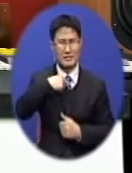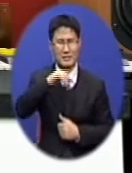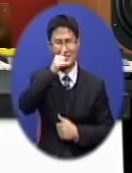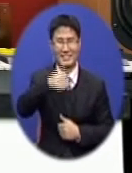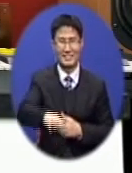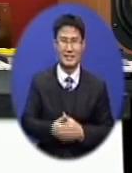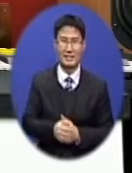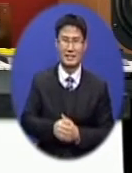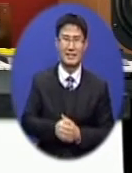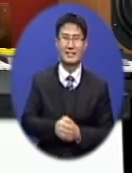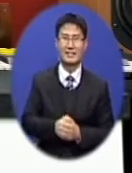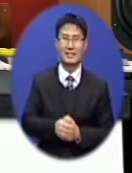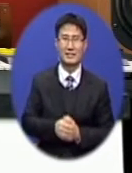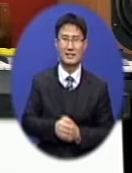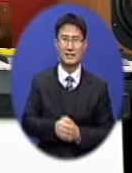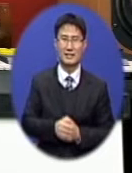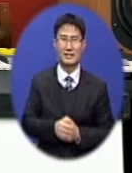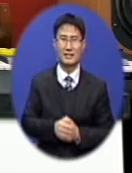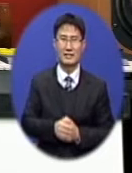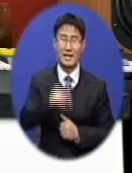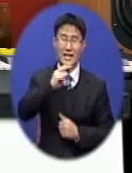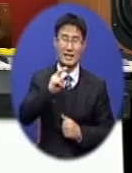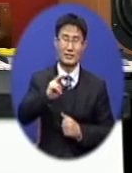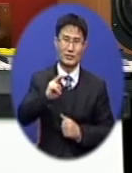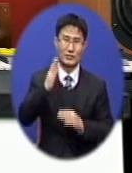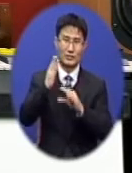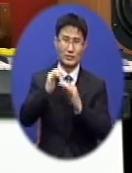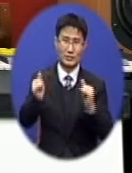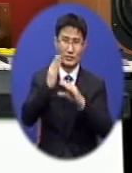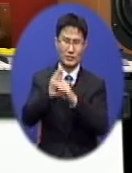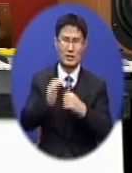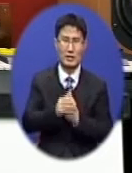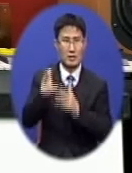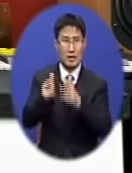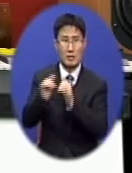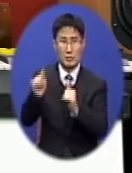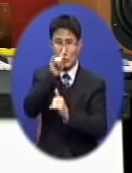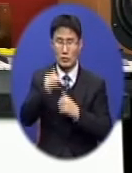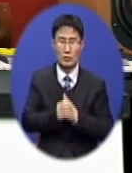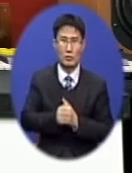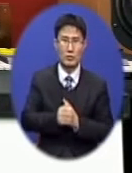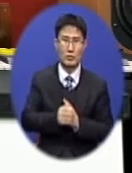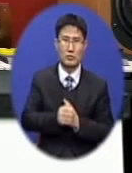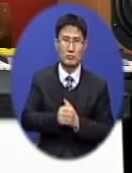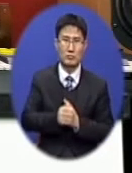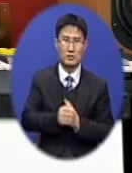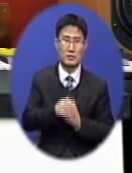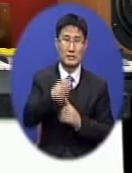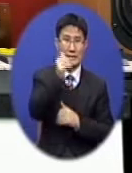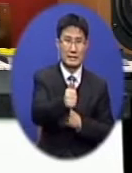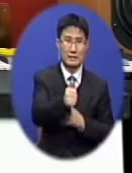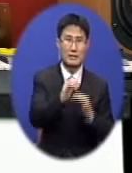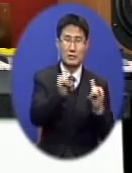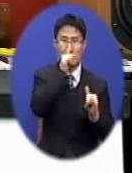오는데. 예. 가수들 중에도 많은 사업가 가수들도 있고 CEO 가수가 있는데 네. CEO